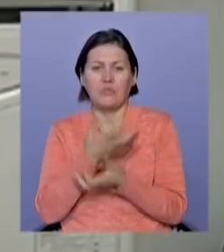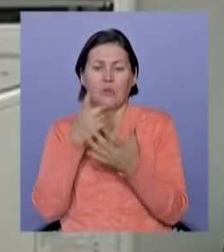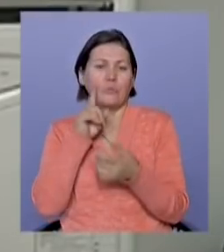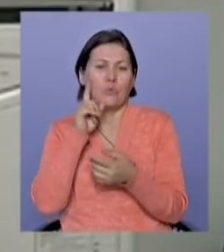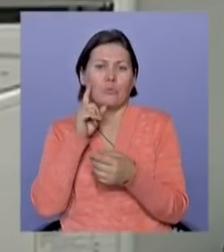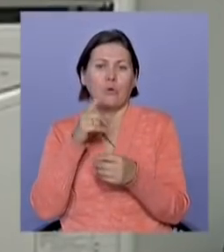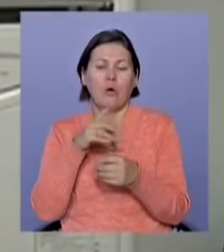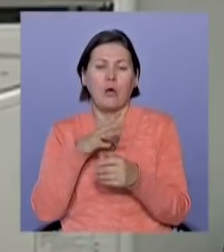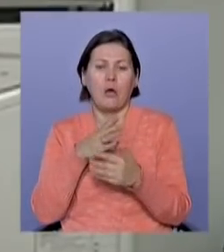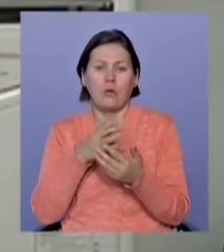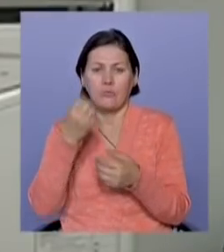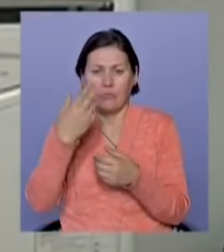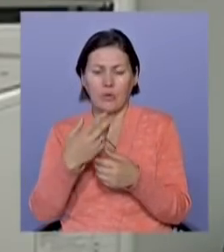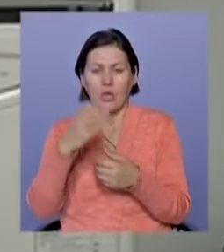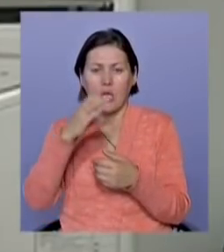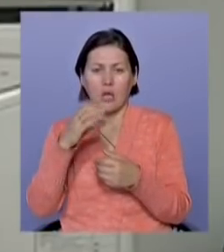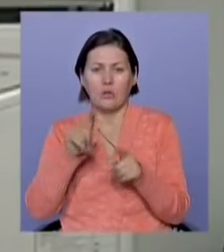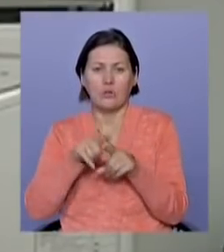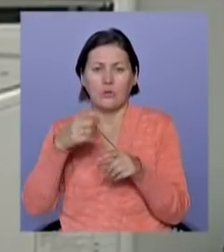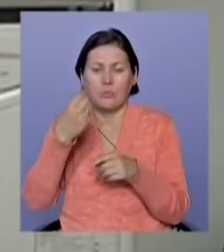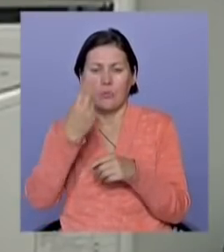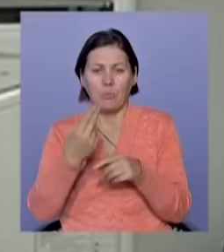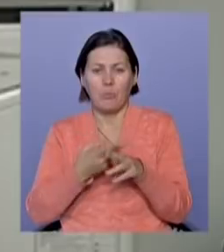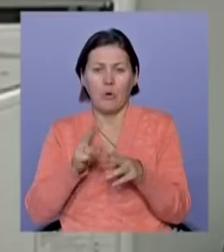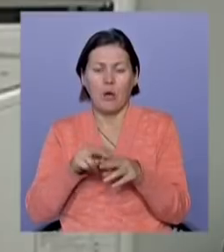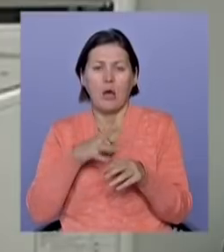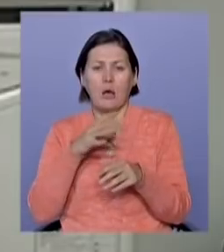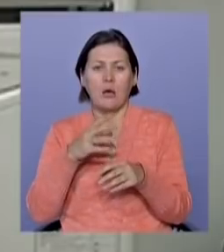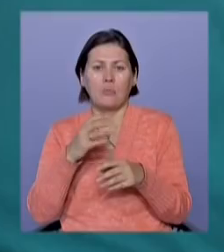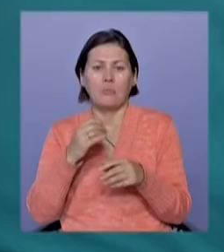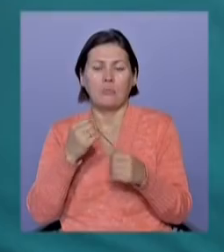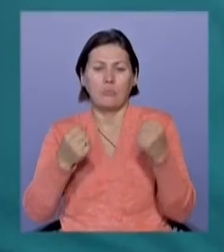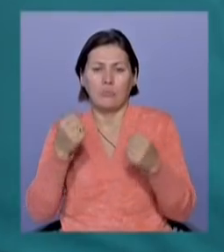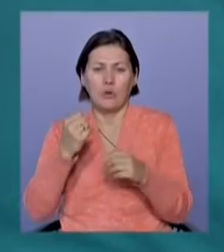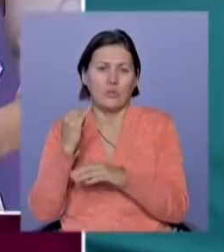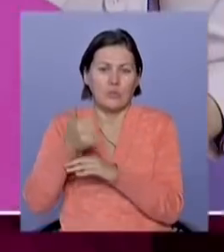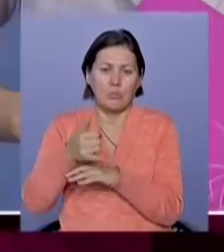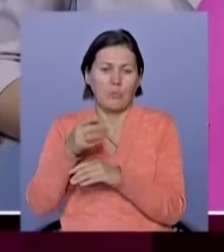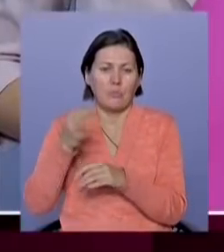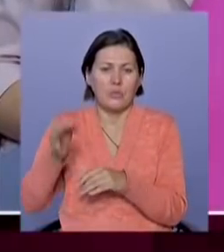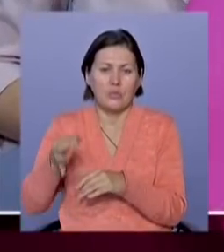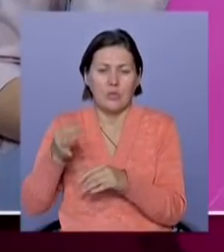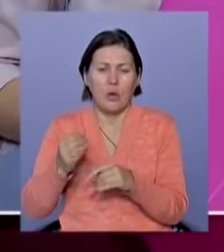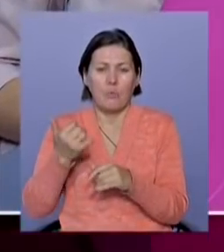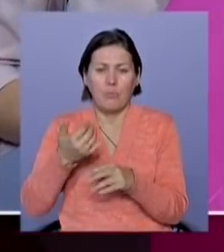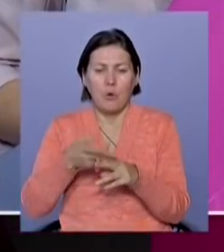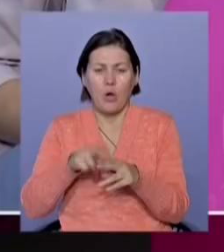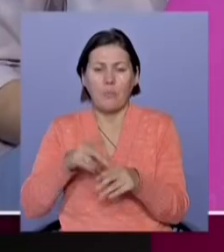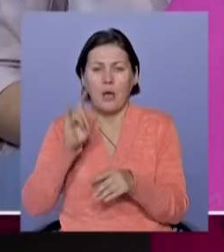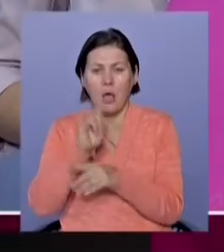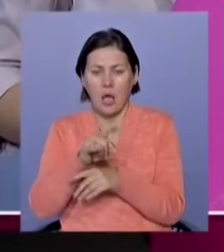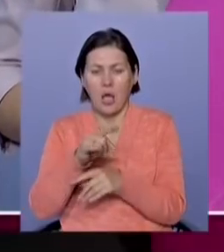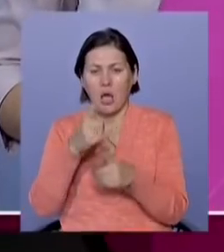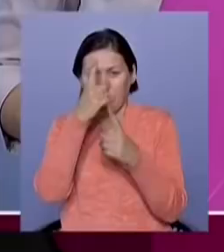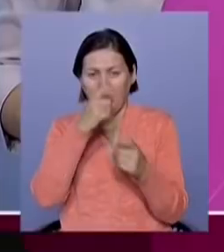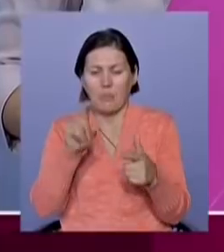Мына көк түспен боялған, ол машина заправка жасап жатыр. Жедел жәрдем қызметіне жалған хабарламамен